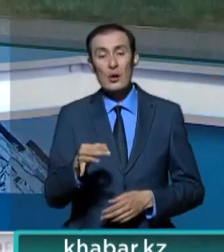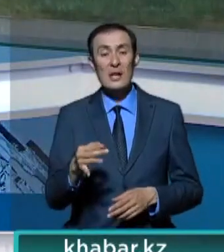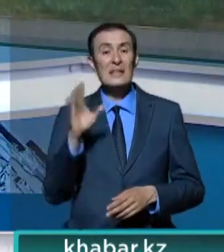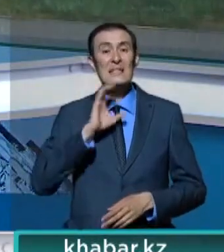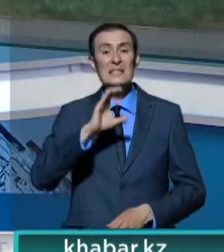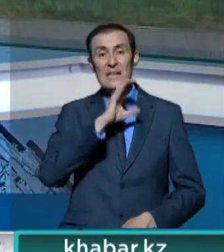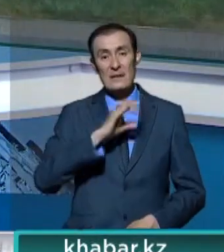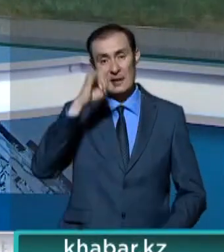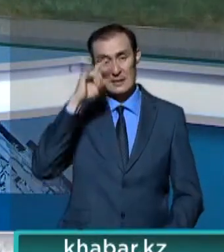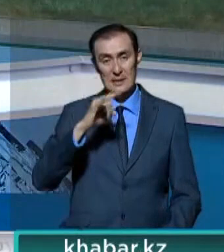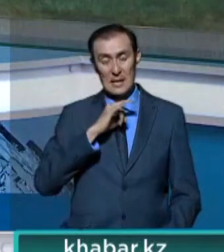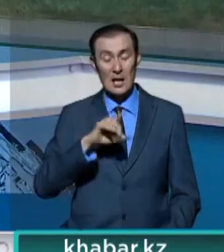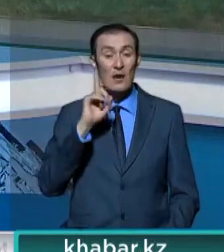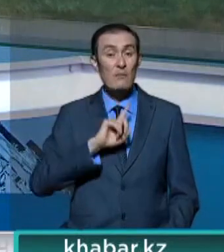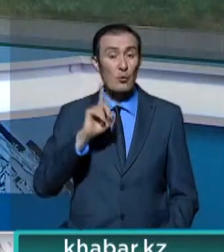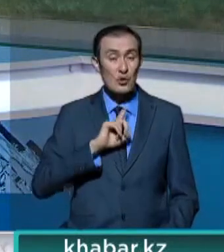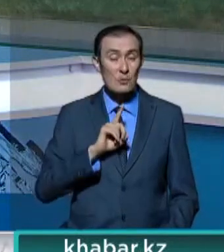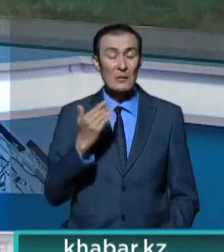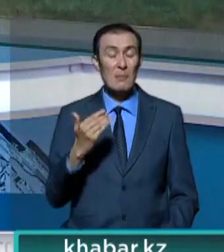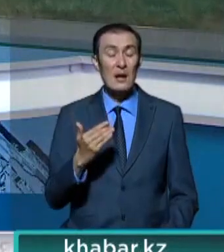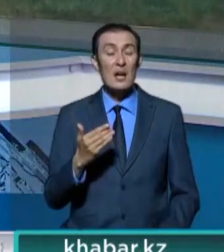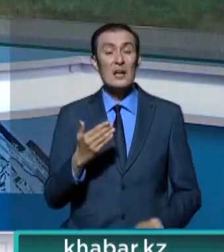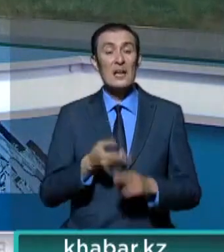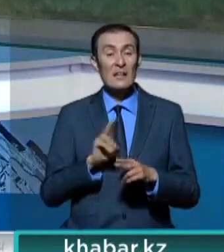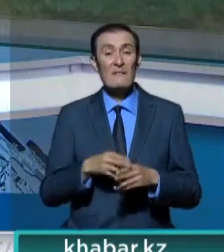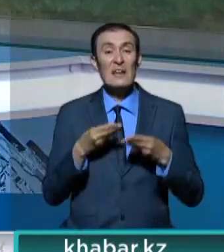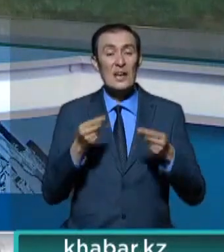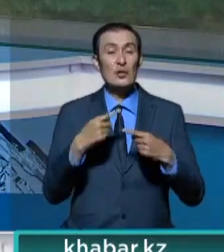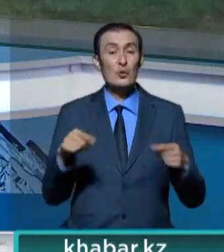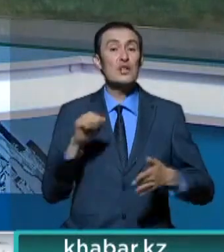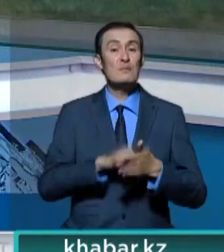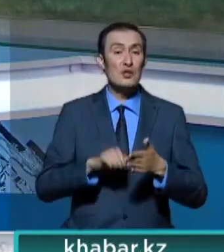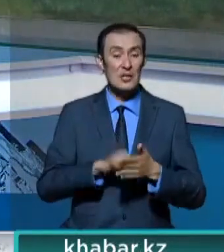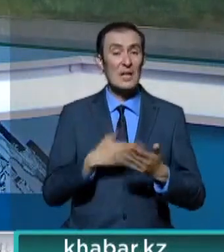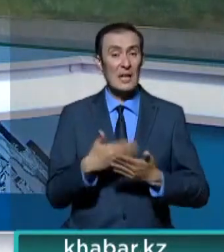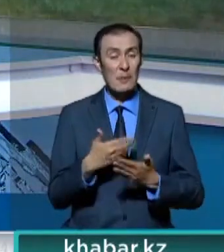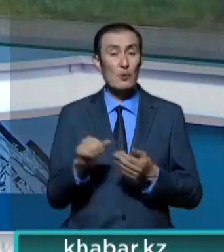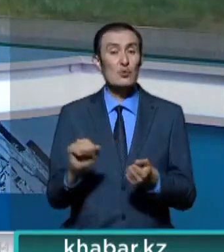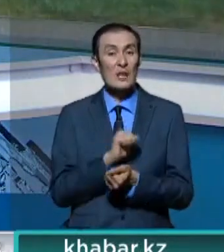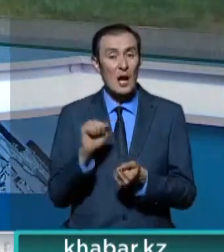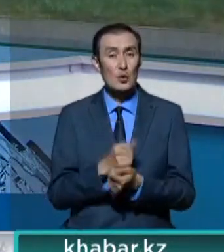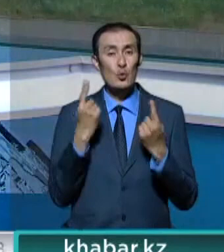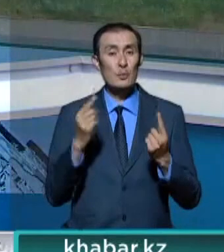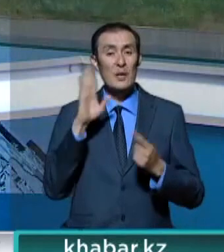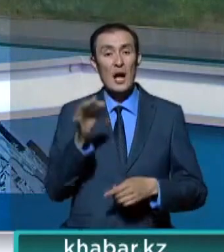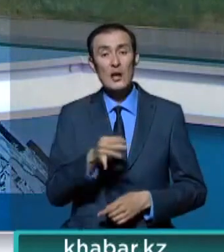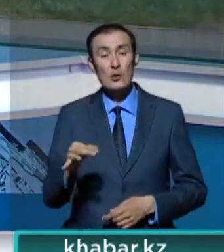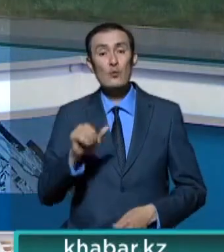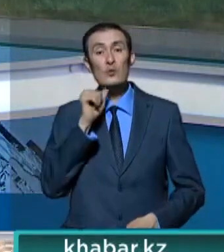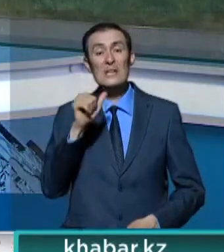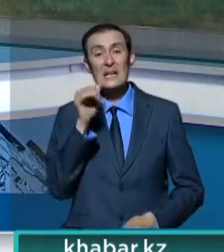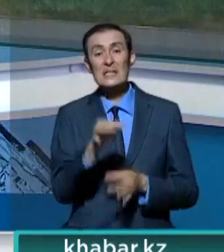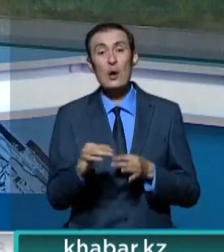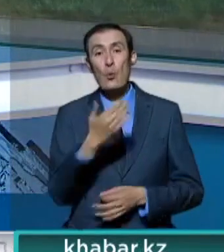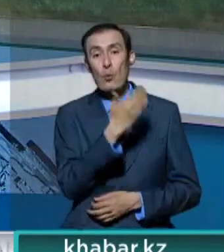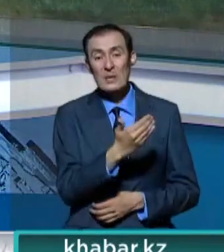севере нашей страны. Впрочем, там ключевую роль играют уже и другие факторы. Вот, например, усыхают крупные озера в Костанайской